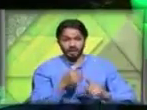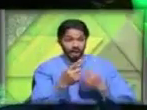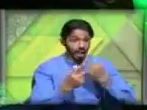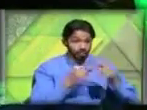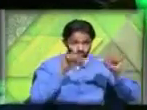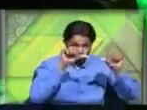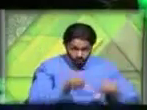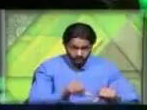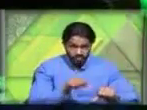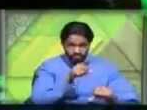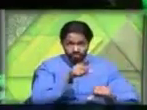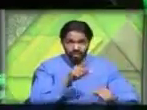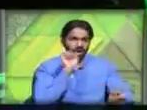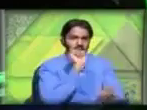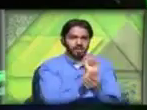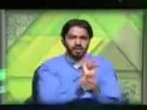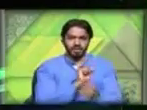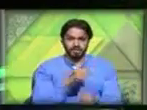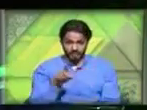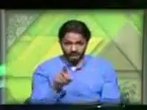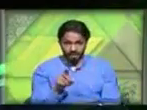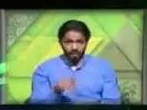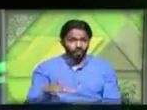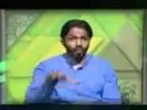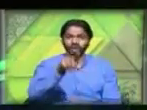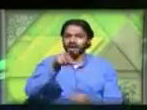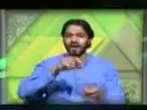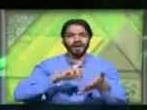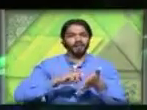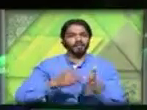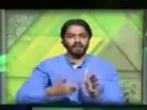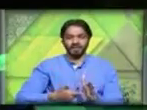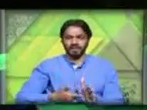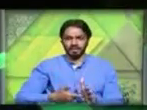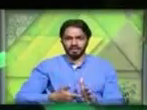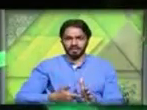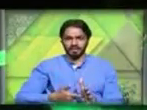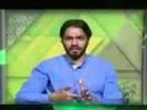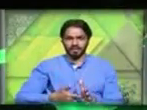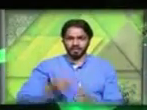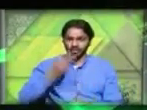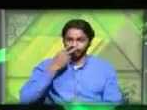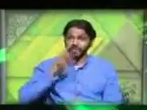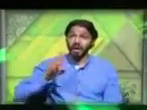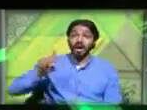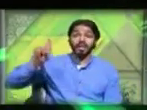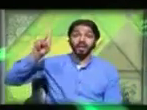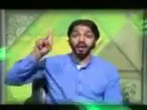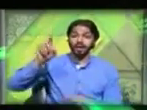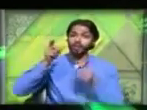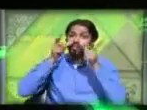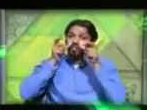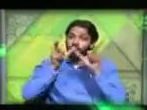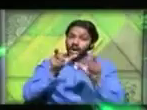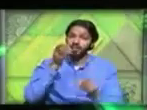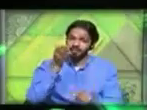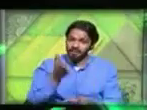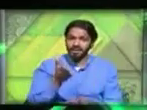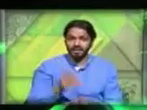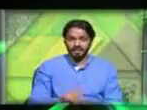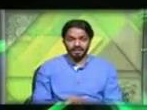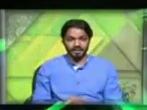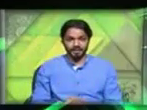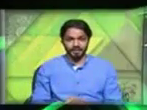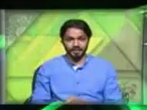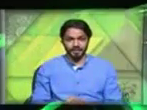والتكفير والتفسيق والتبديع، بل والإخراج من الملة والتشكيك في دينه